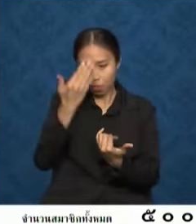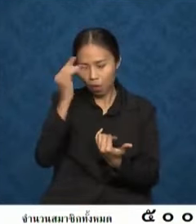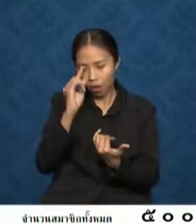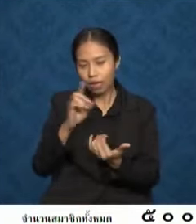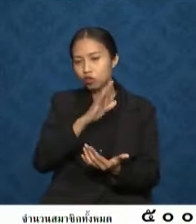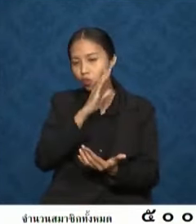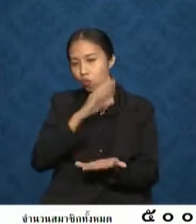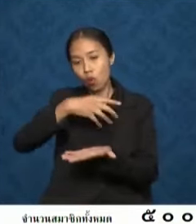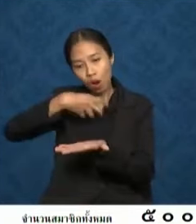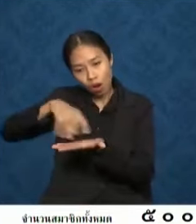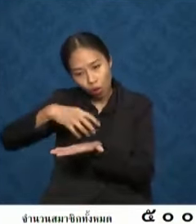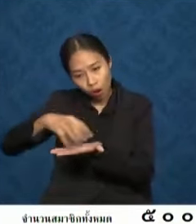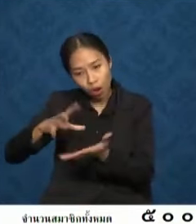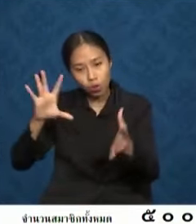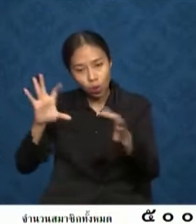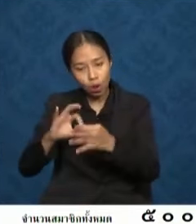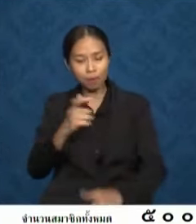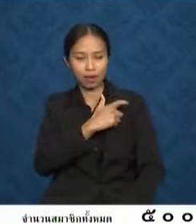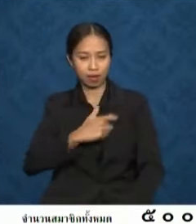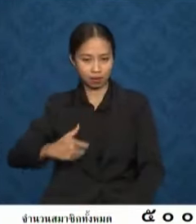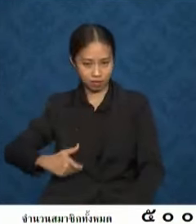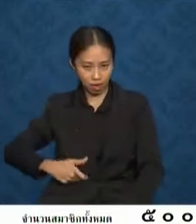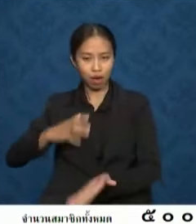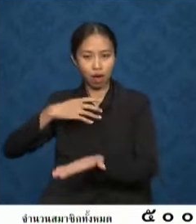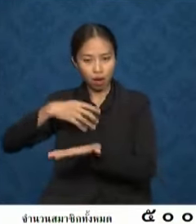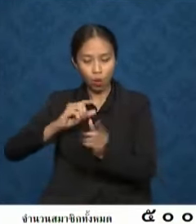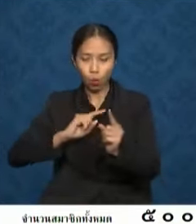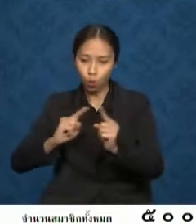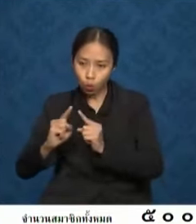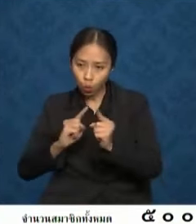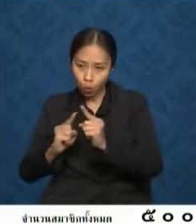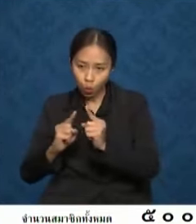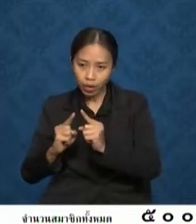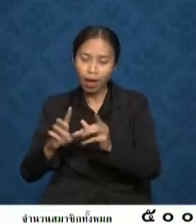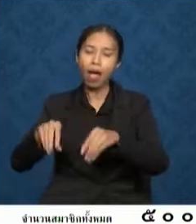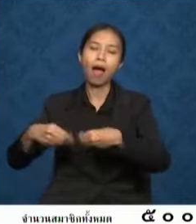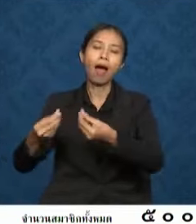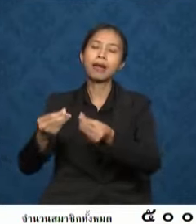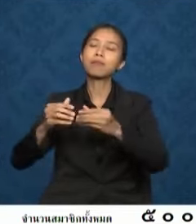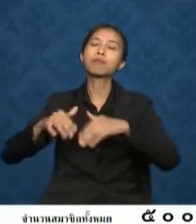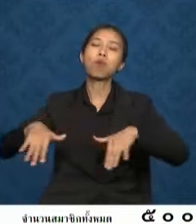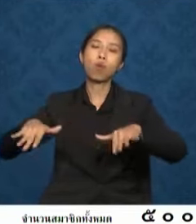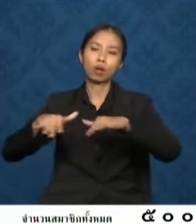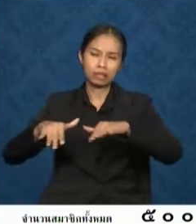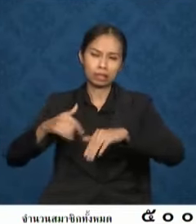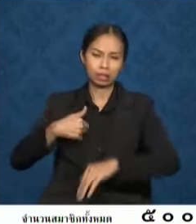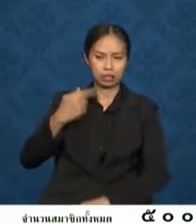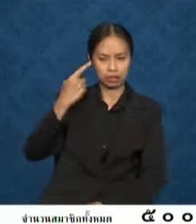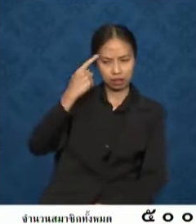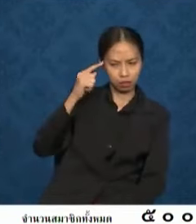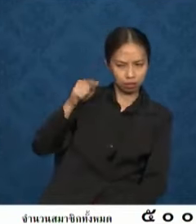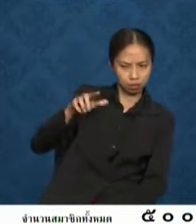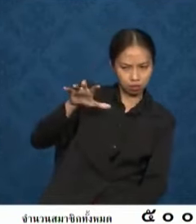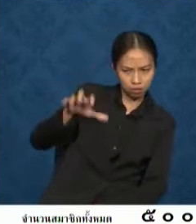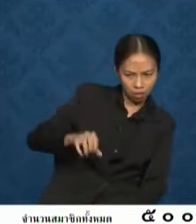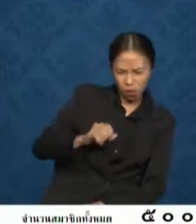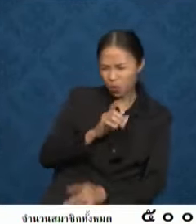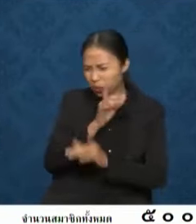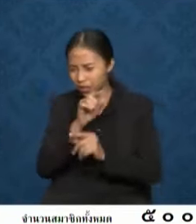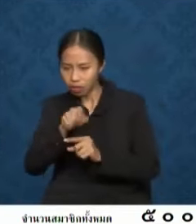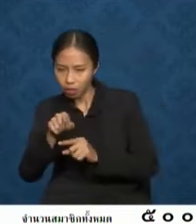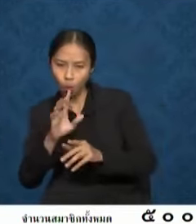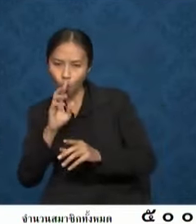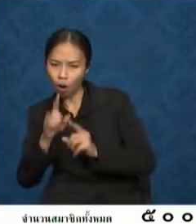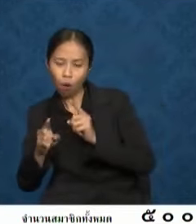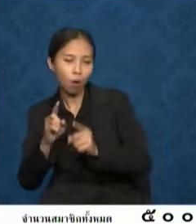มหากษัตริ์ด้วยเจตนาสุจริตอย่างมีวุฒิภาวะเป็นเรื่องปกติไม่มีการมาจับผิดไม่มีใครมาแฝงตัวหรือ